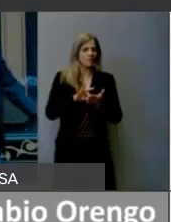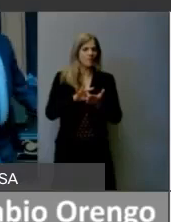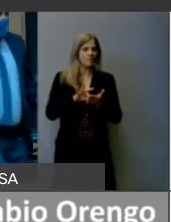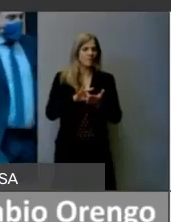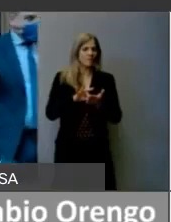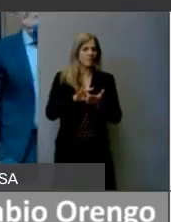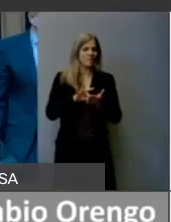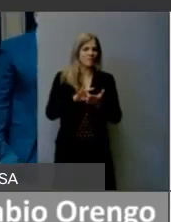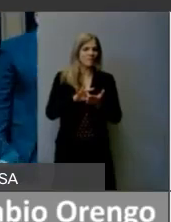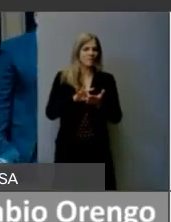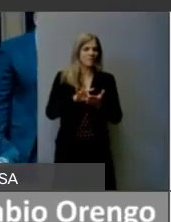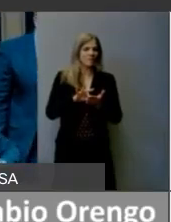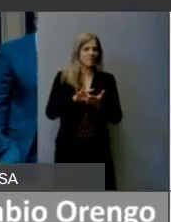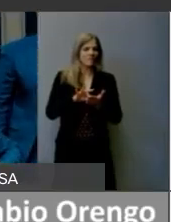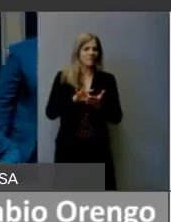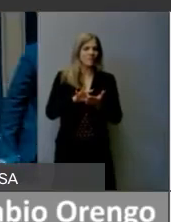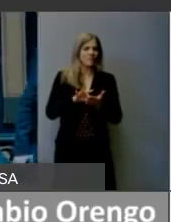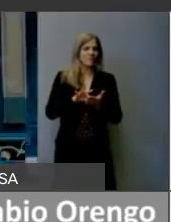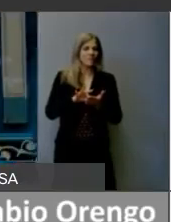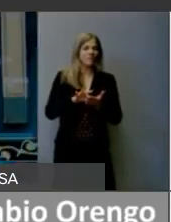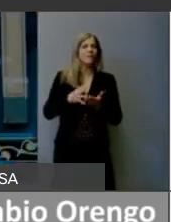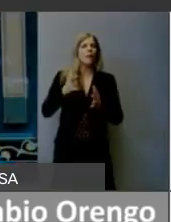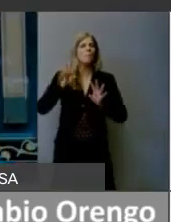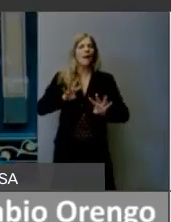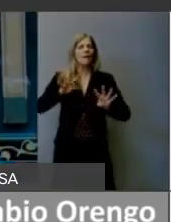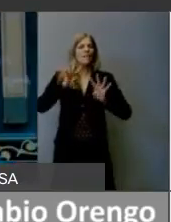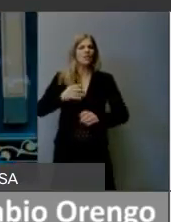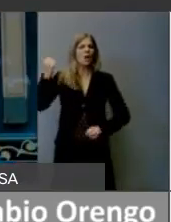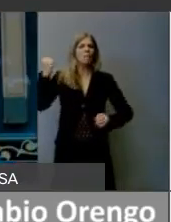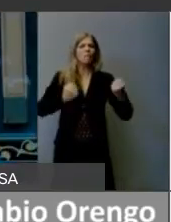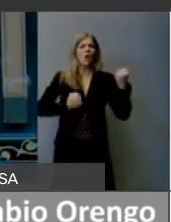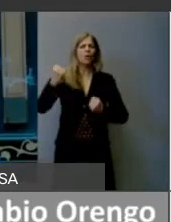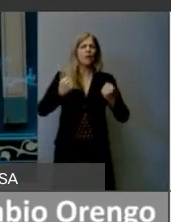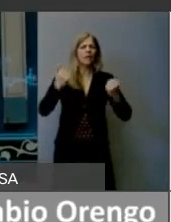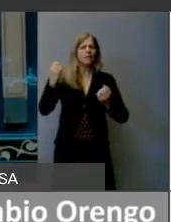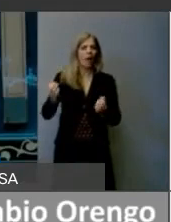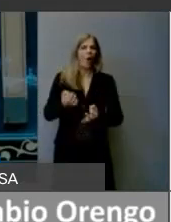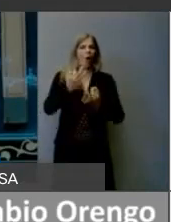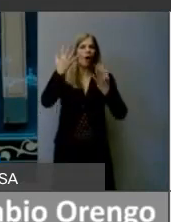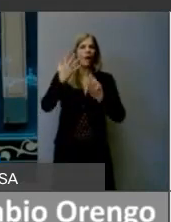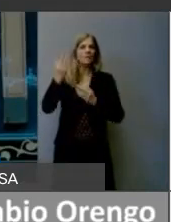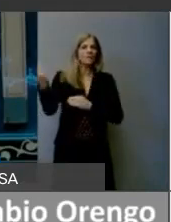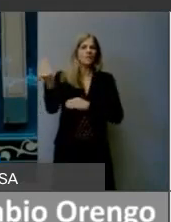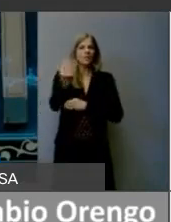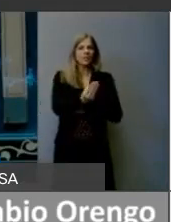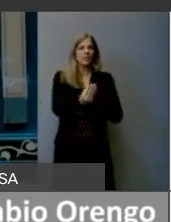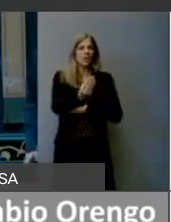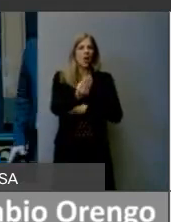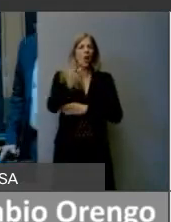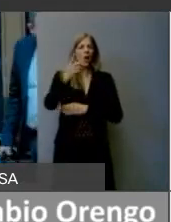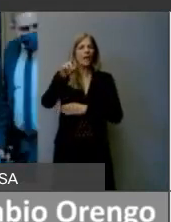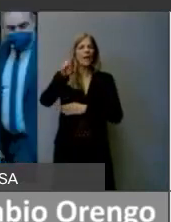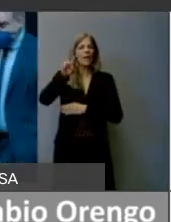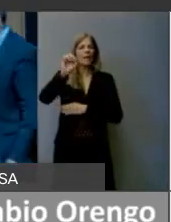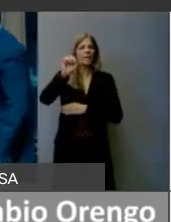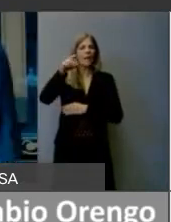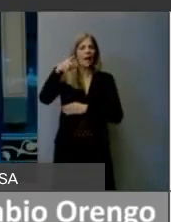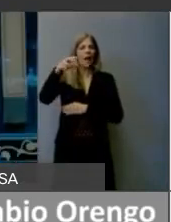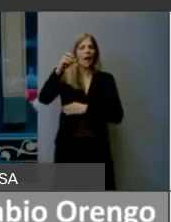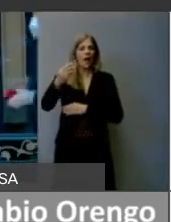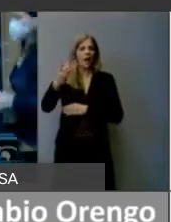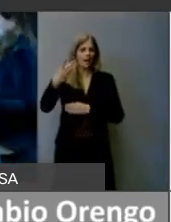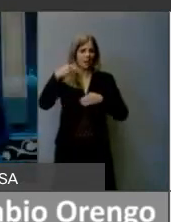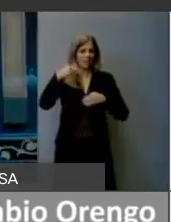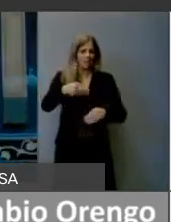Manifestazione di protesta durante la visita di Draghi. Tenuto conto che durante la visita del Presidente del Consiglio Mario Draghi a Genova il 9 febbraio scorso